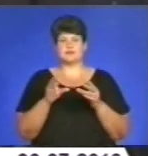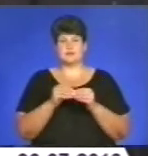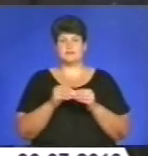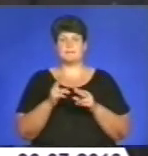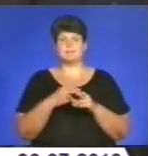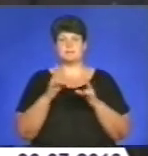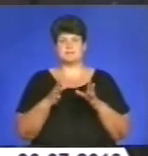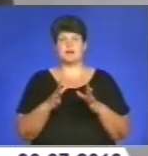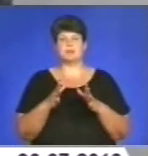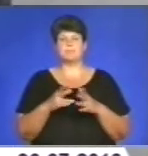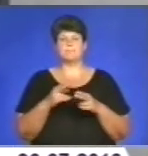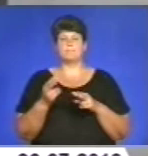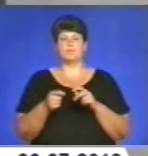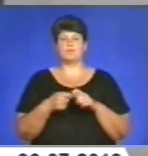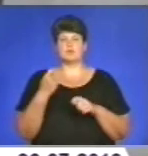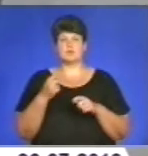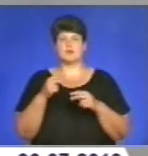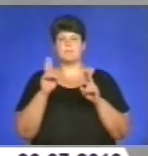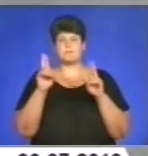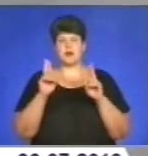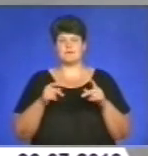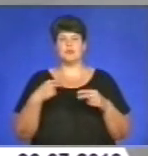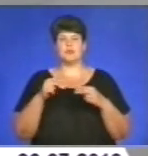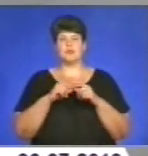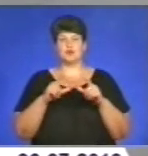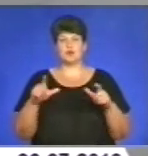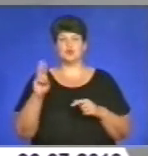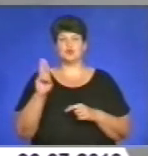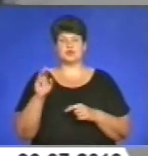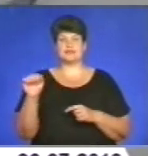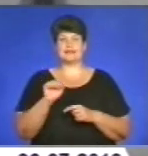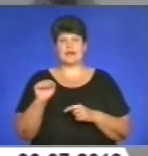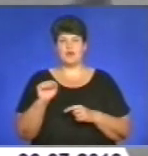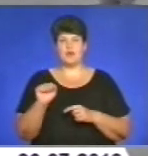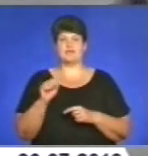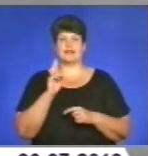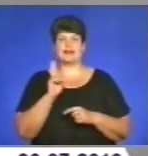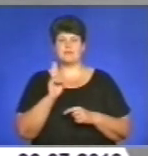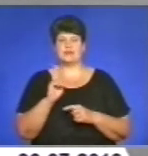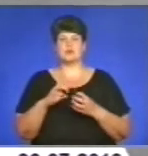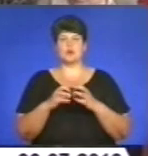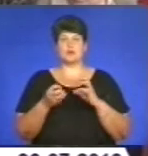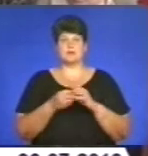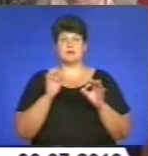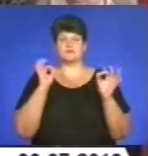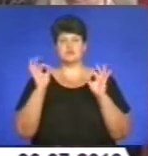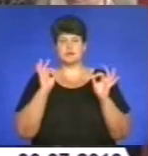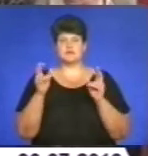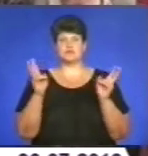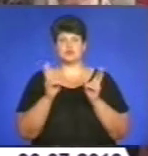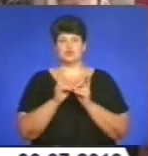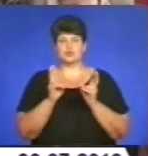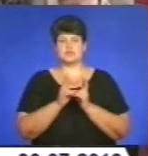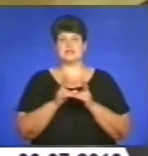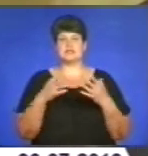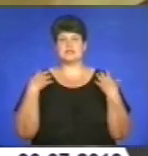руху, порушення правил торгівлі та багато інших актуальних для жителів Шумщини, Теребовлянщини та Кременеччини проблем звучали під час зустрічі з